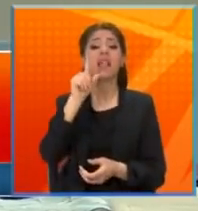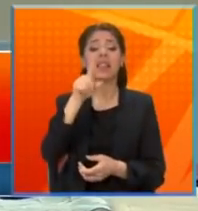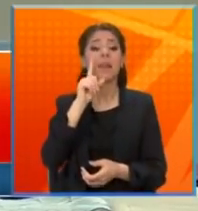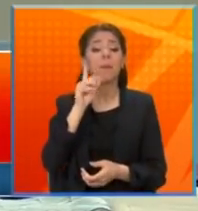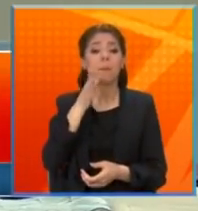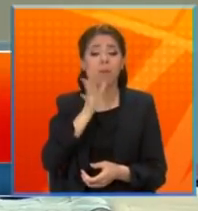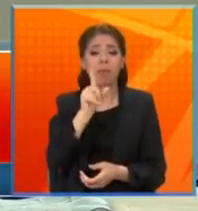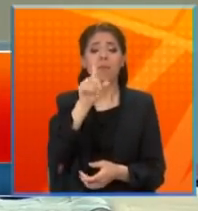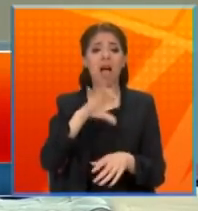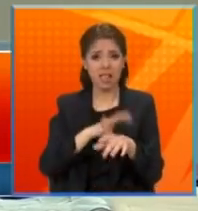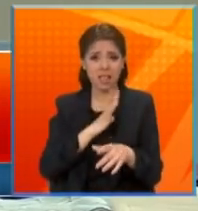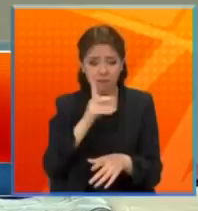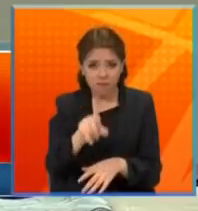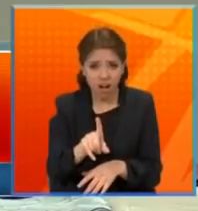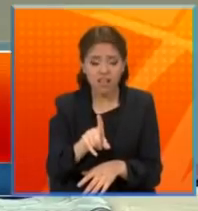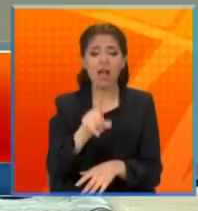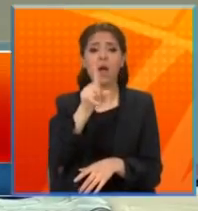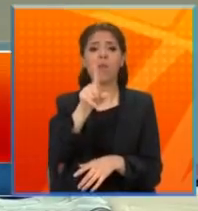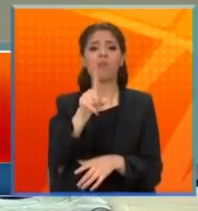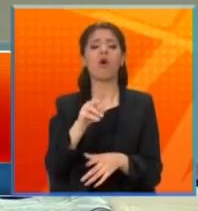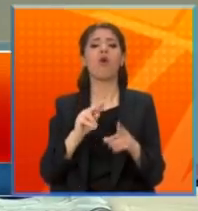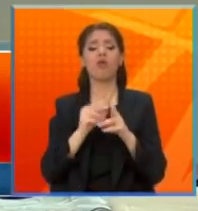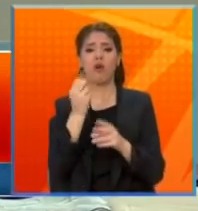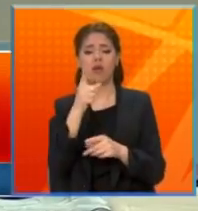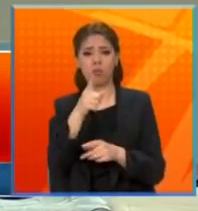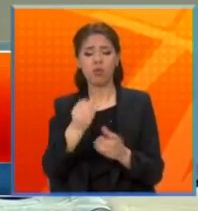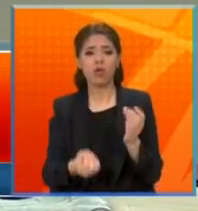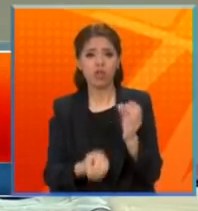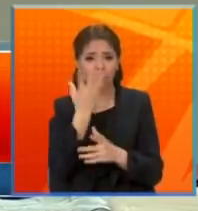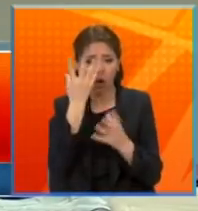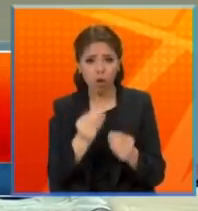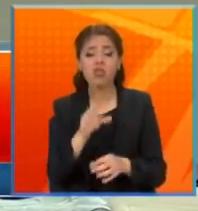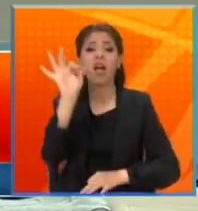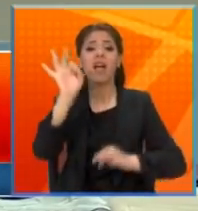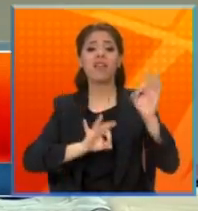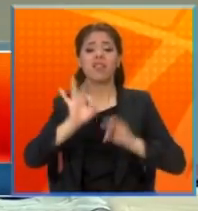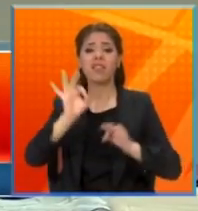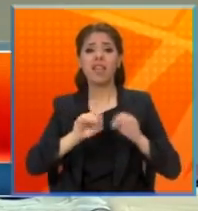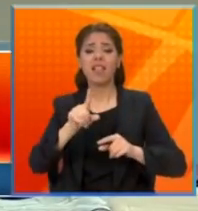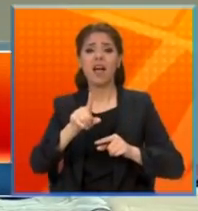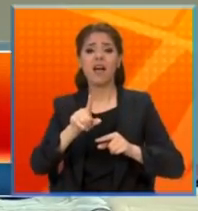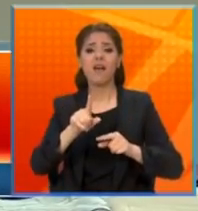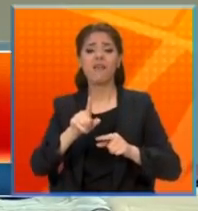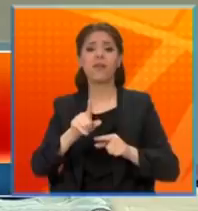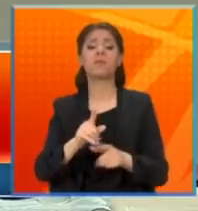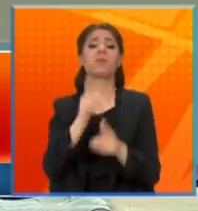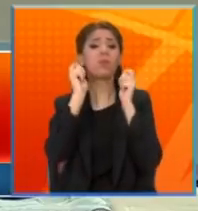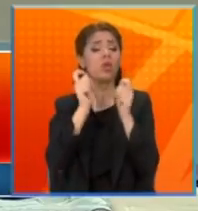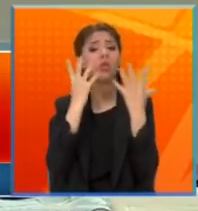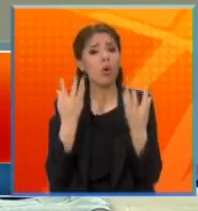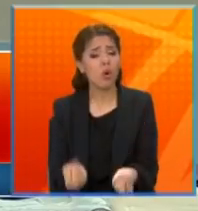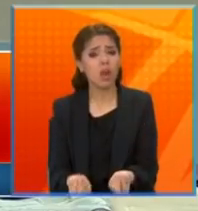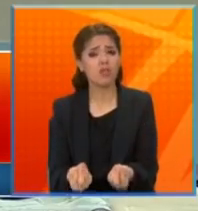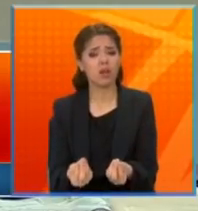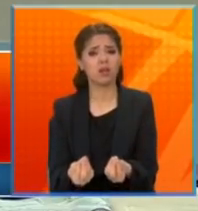varsa virüs onu ortaya çıkaracak ve tedavi hiç ummadığınız kadar zor